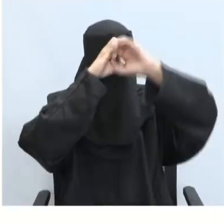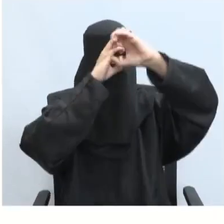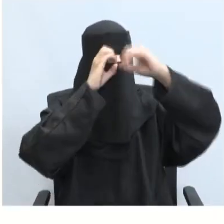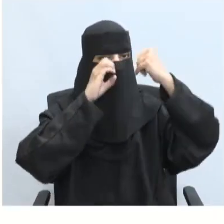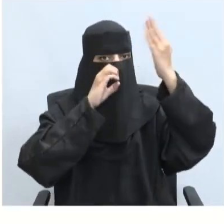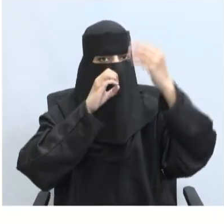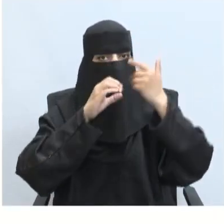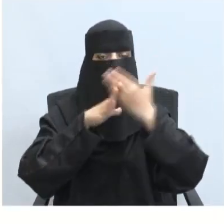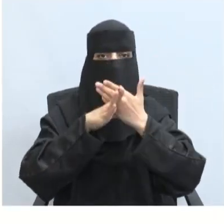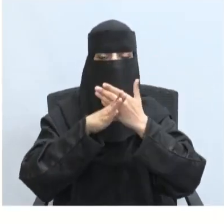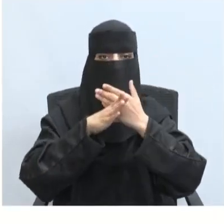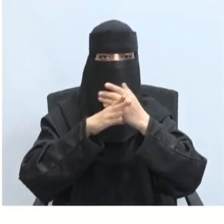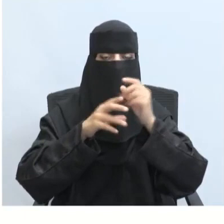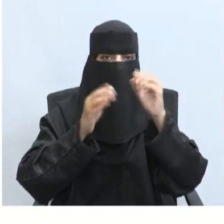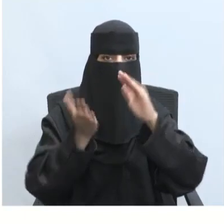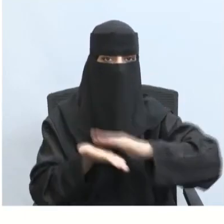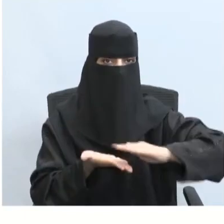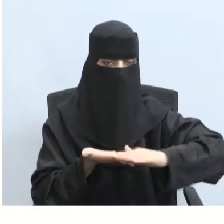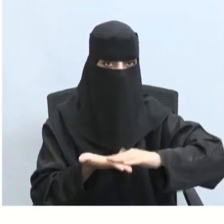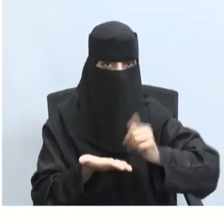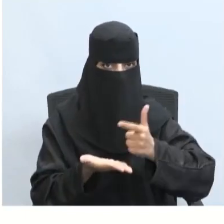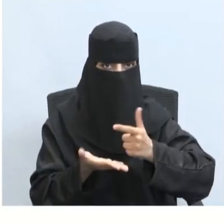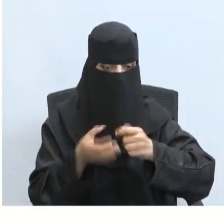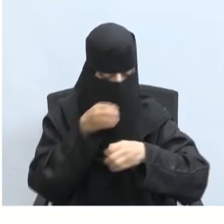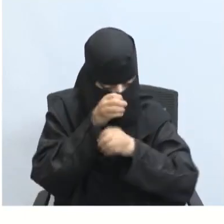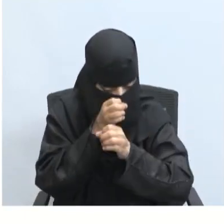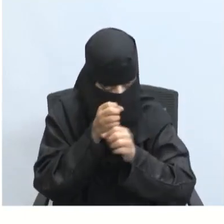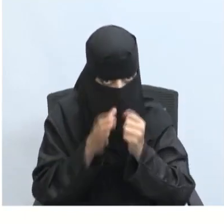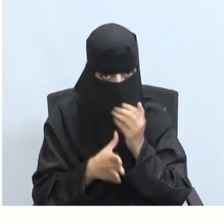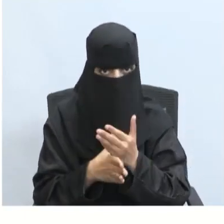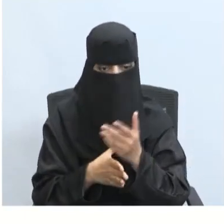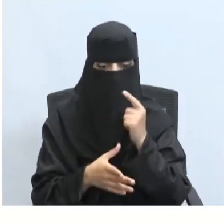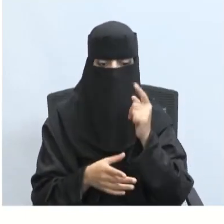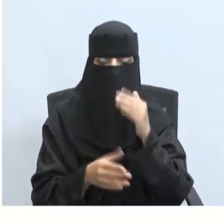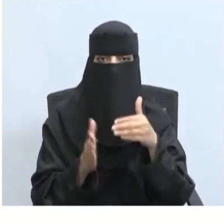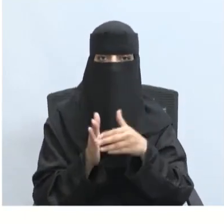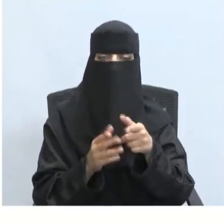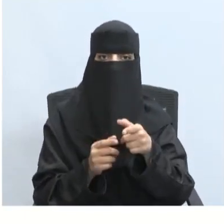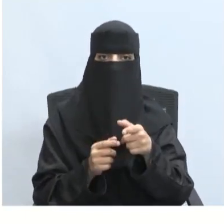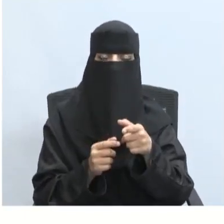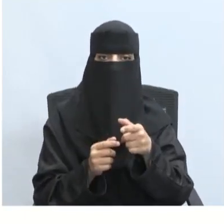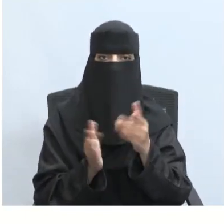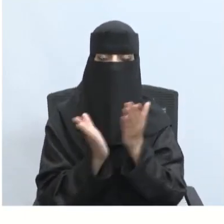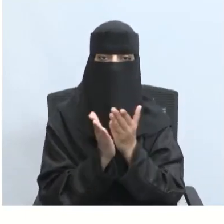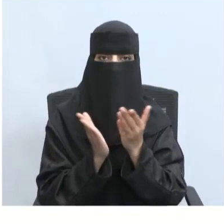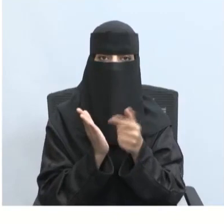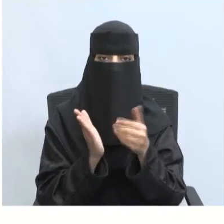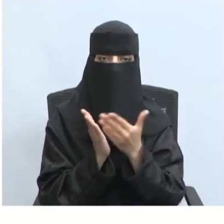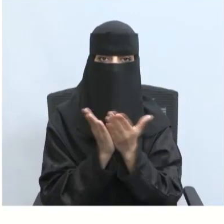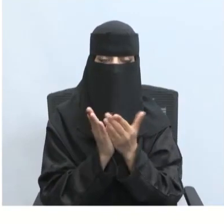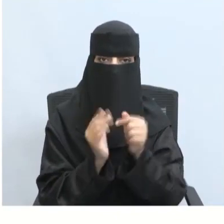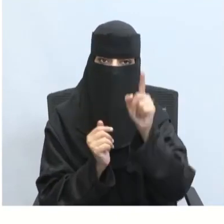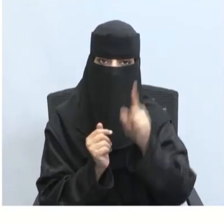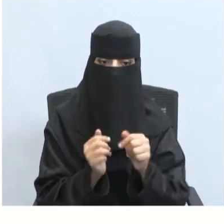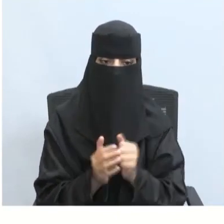والمنظار والات التصوير والميكروسكوب وبهكذا نكون وصلنا الى ختام درسنا